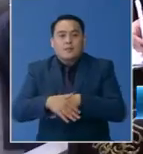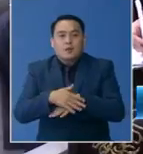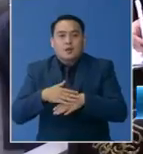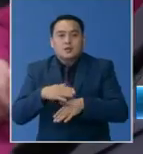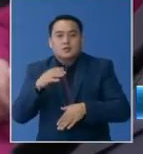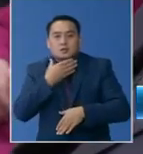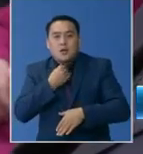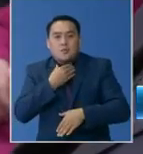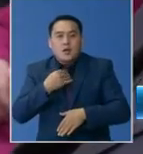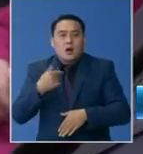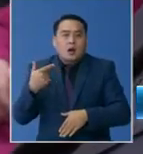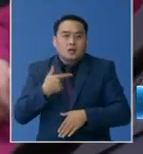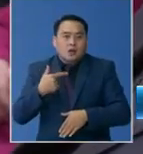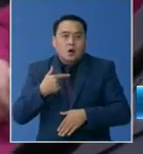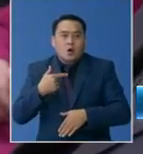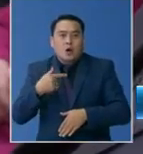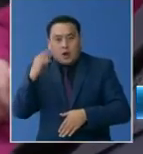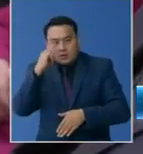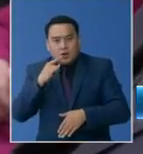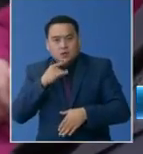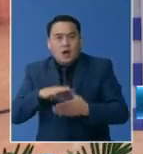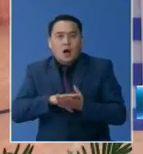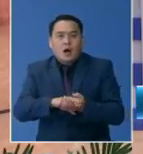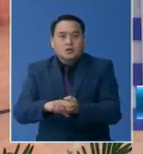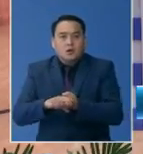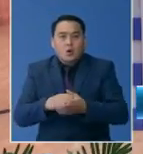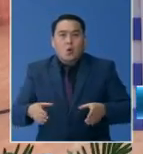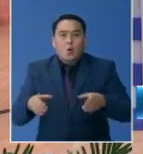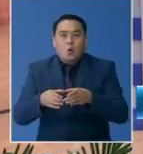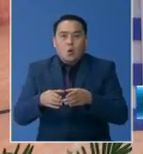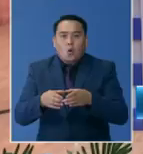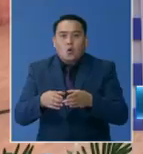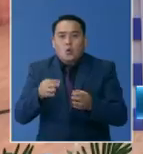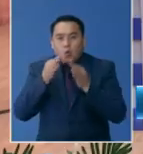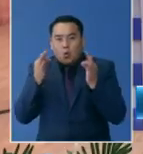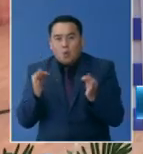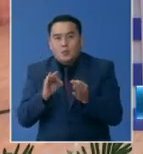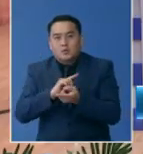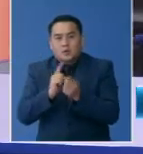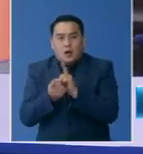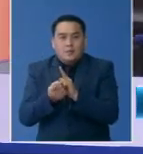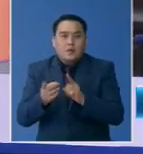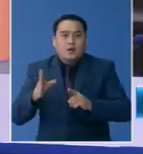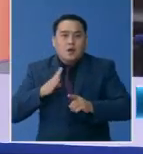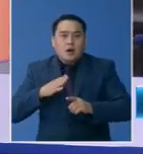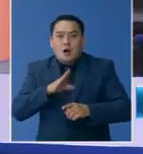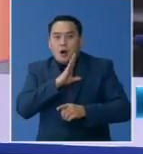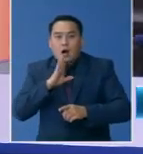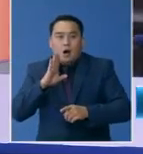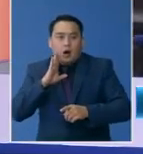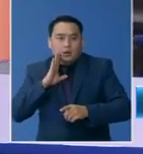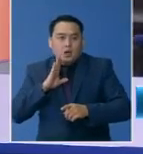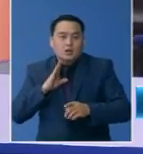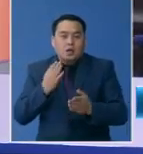Атырау, Оңтүстік Қазақстан облыстарындағы Қазақстан халқы ассамблеясының қоғамдық кеңестерінің тәжірибесімен бөлісті. Олардың Қазақстан халқы